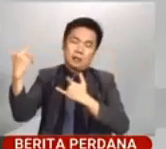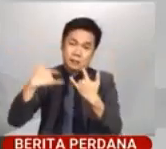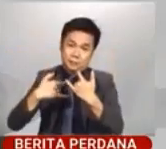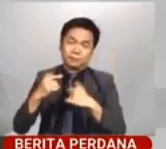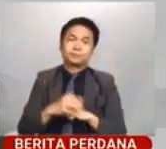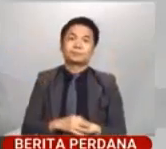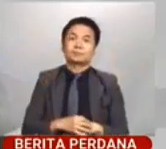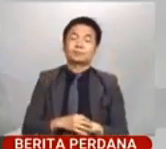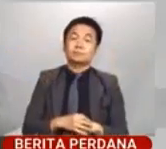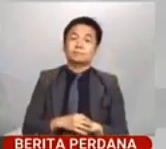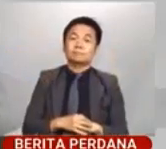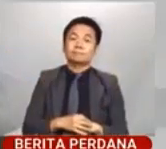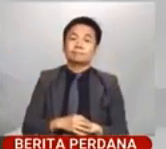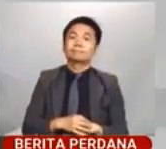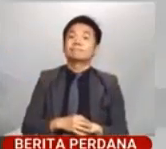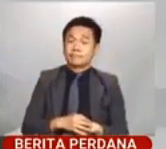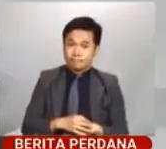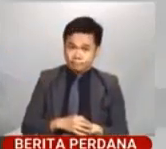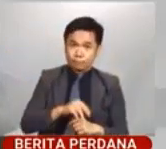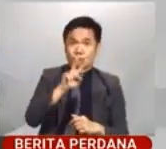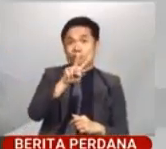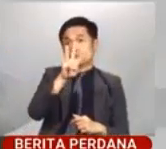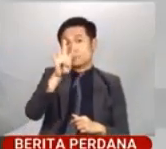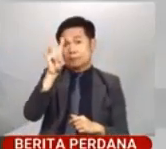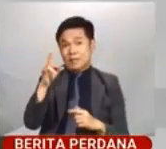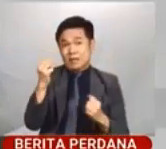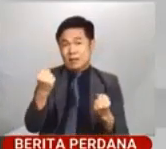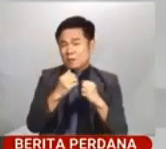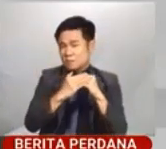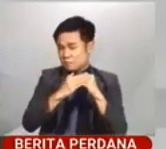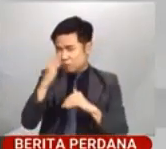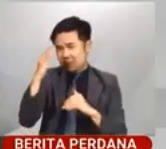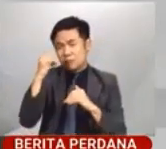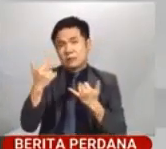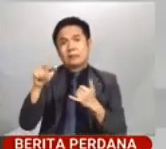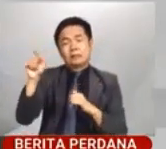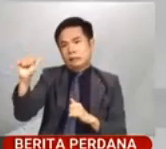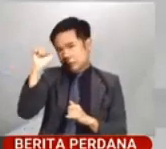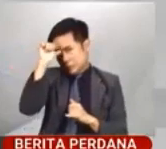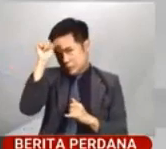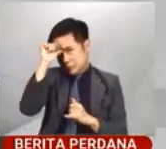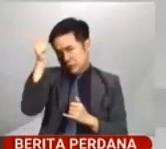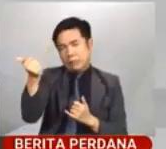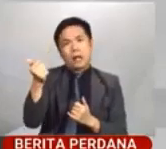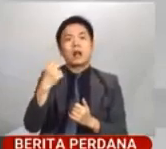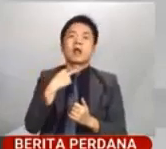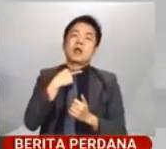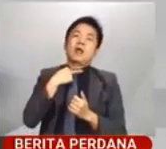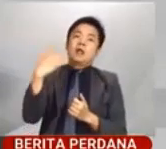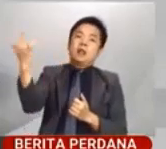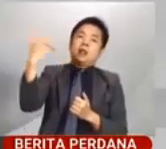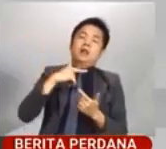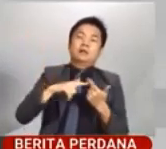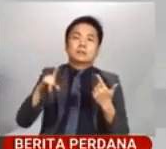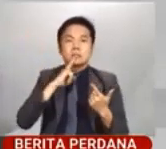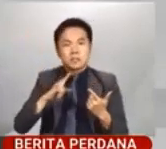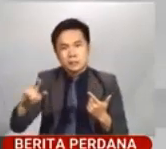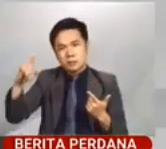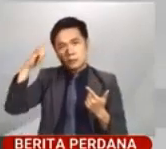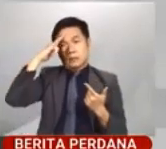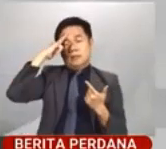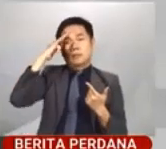memberitahu 274 rem LSM paling ramai terkandas diinjak diikuti masing-masing Uzbekistan